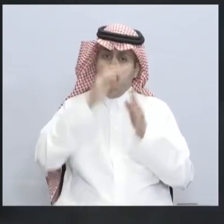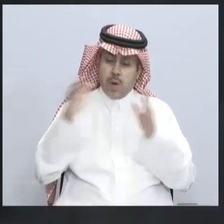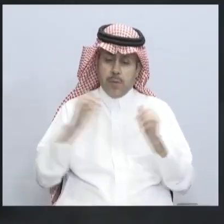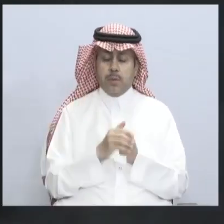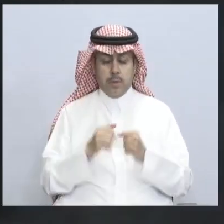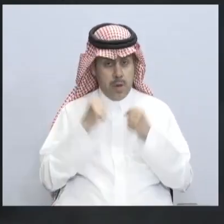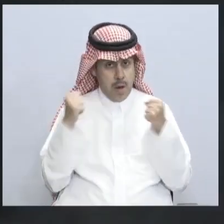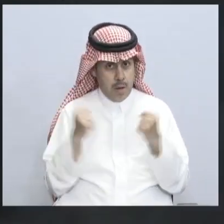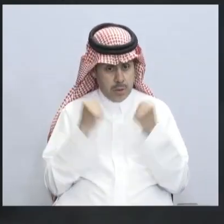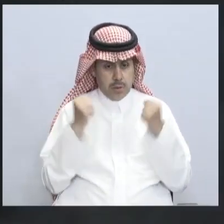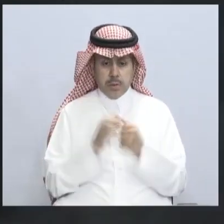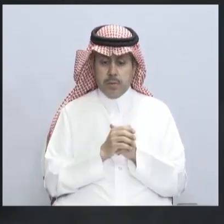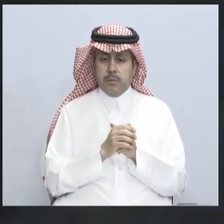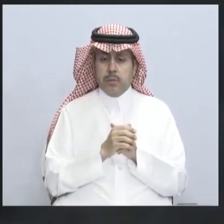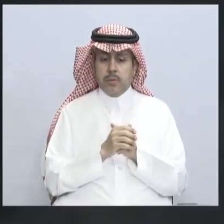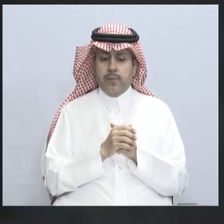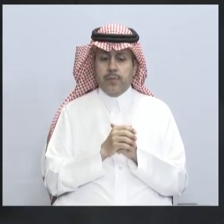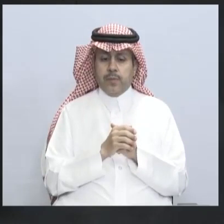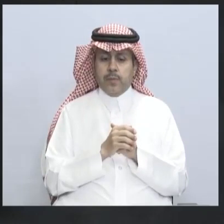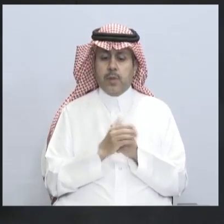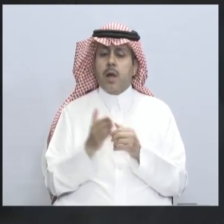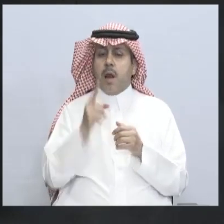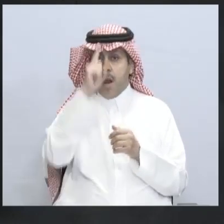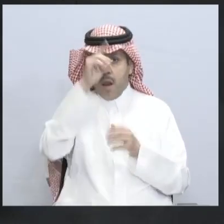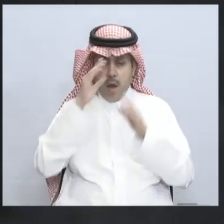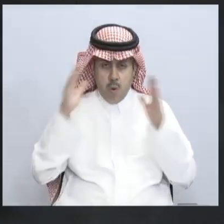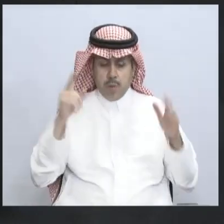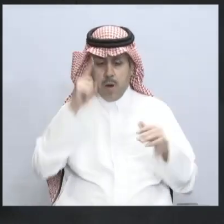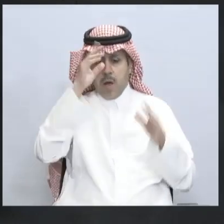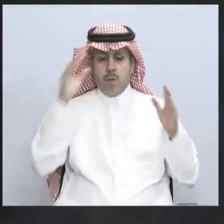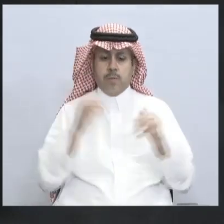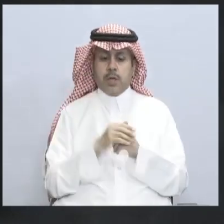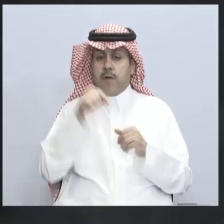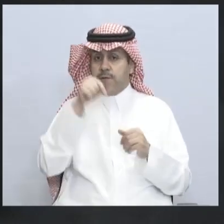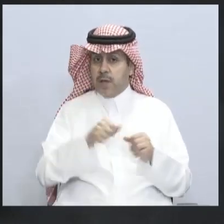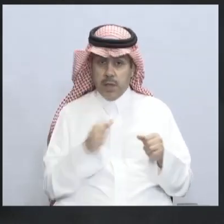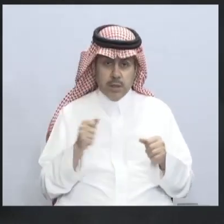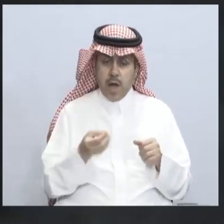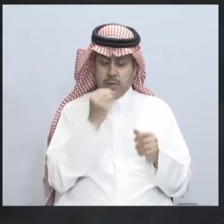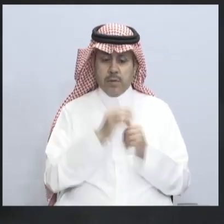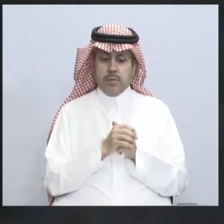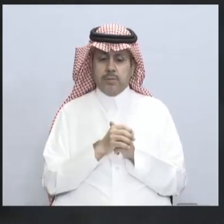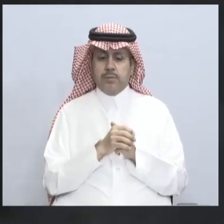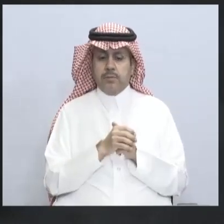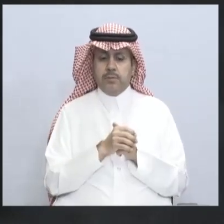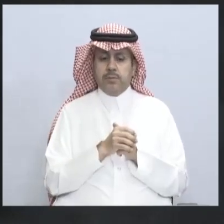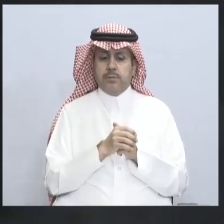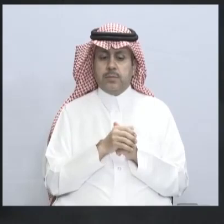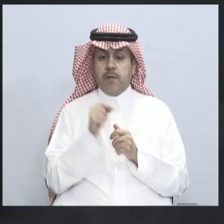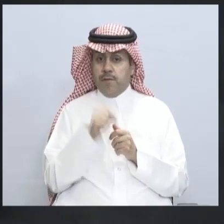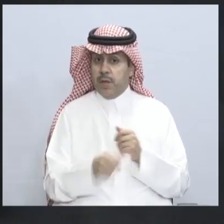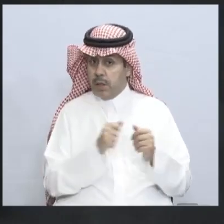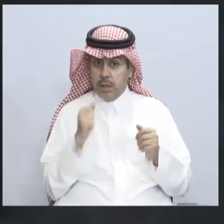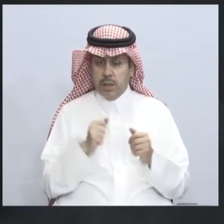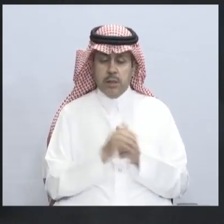نحرص على ماذا التكبير في عيد الفطر وكذلكم في